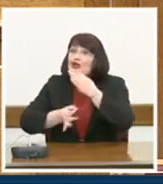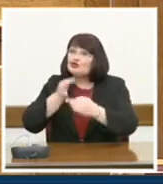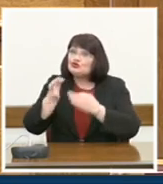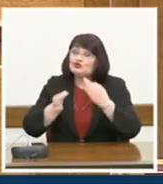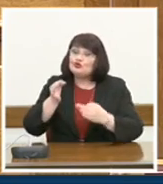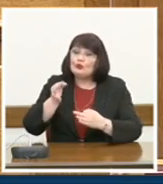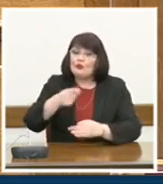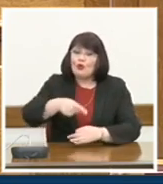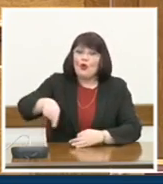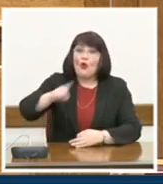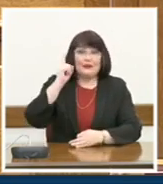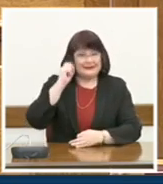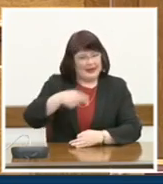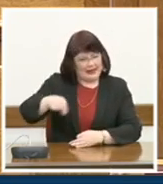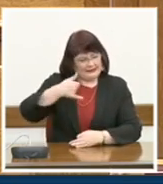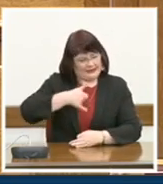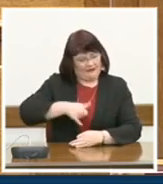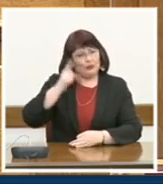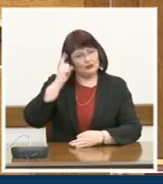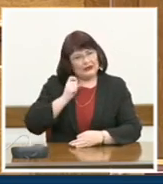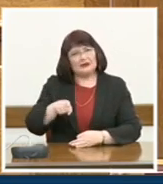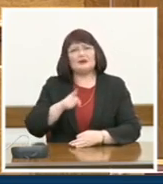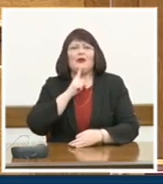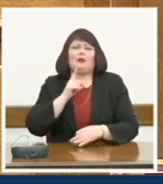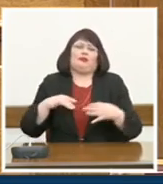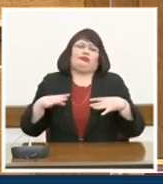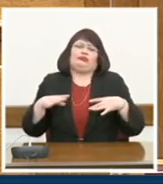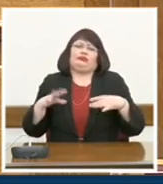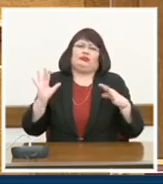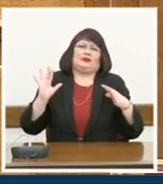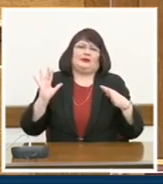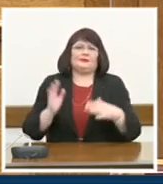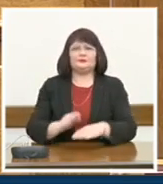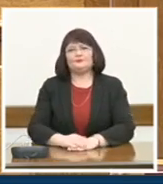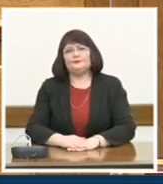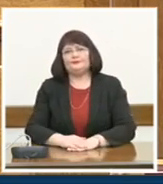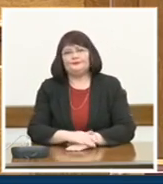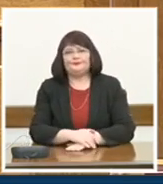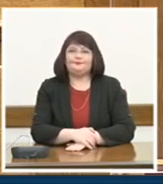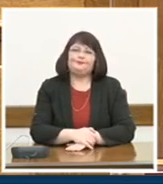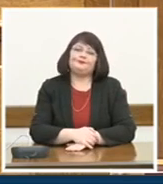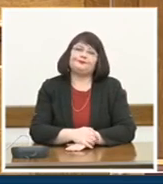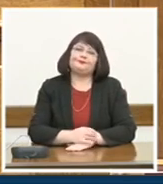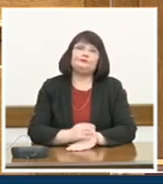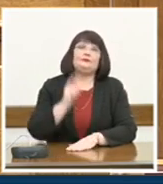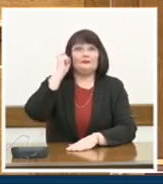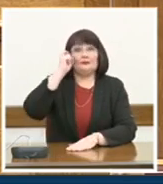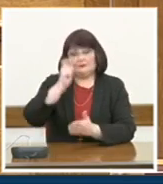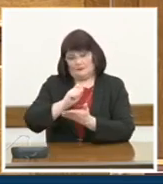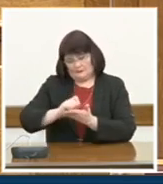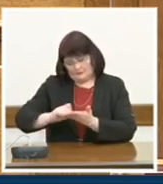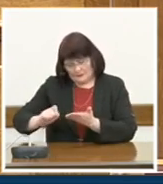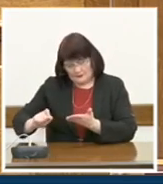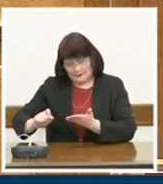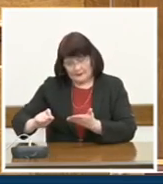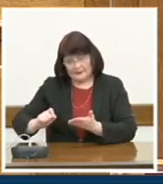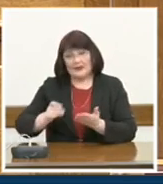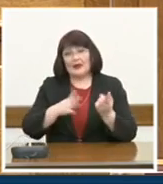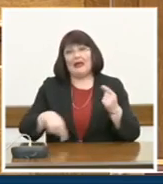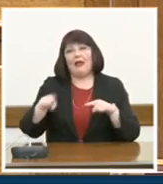τους ανήξερους. Η ίδια η Πέγκα στην έκθεση της σημειώνει ότι όχι μόνο η Ελλάδα και